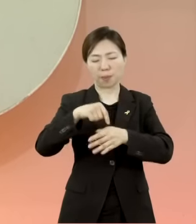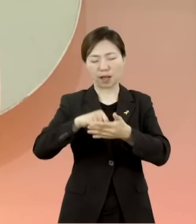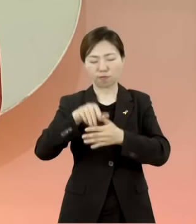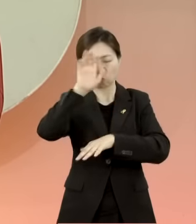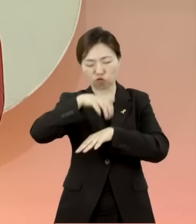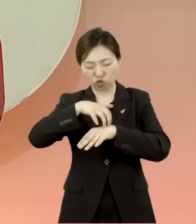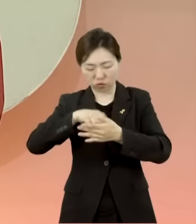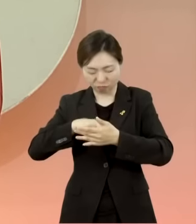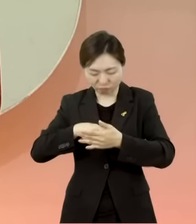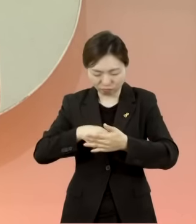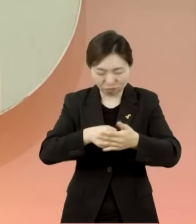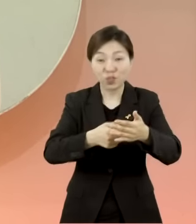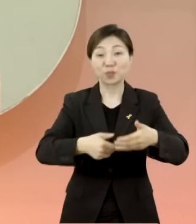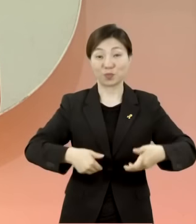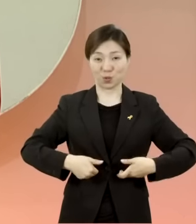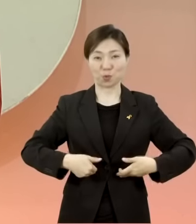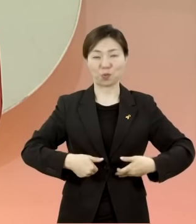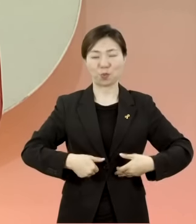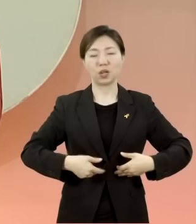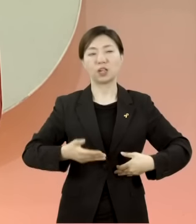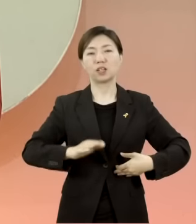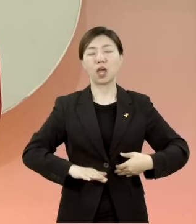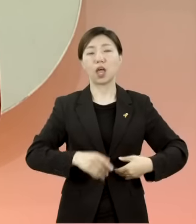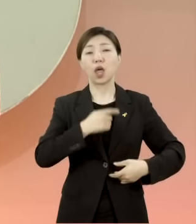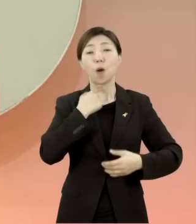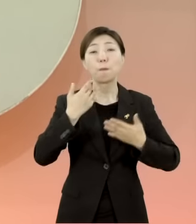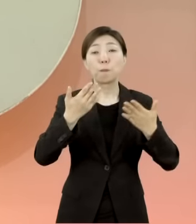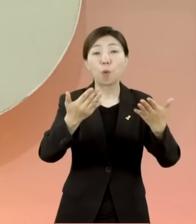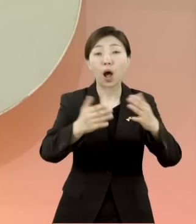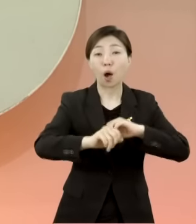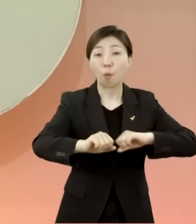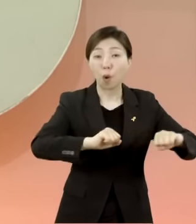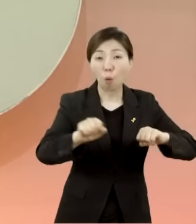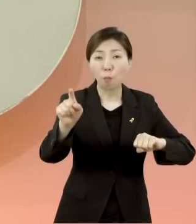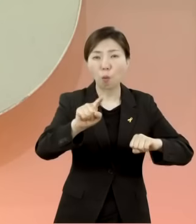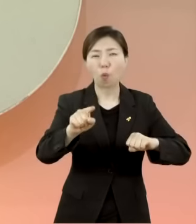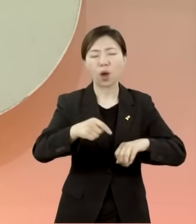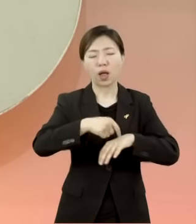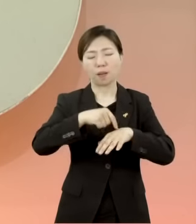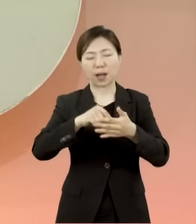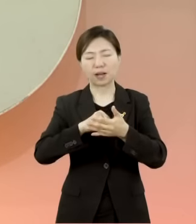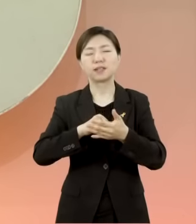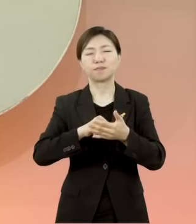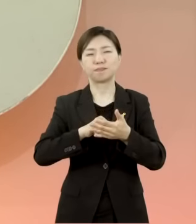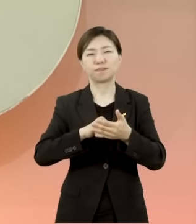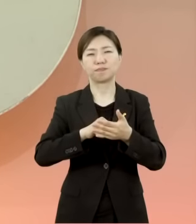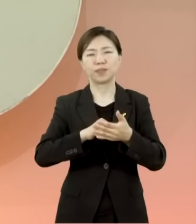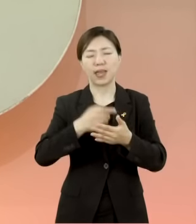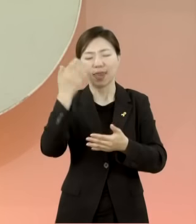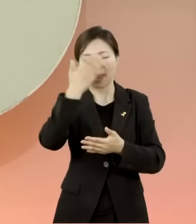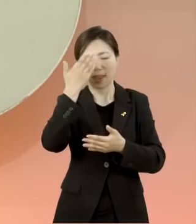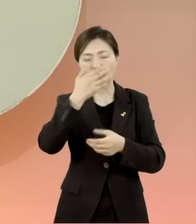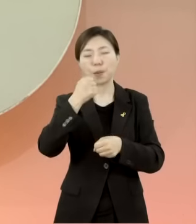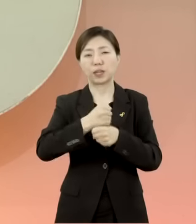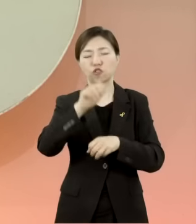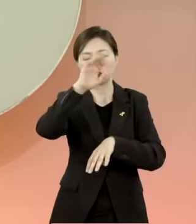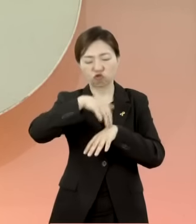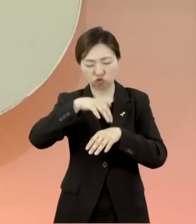셋째가 마음을 잘 닦아야 한다 근데 봉사 활동이 마음